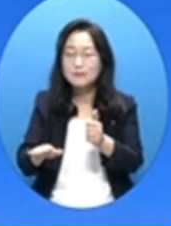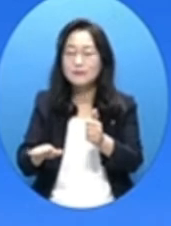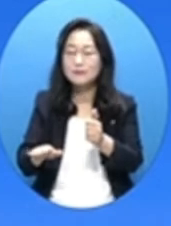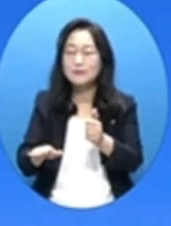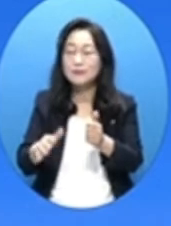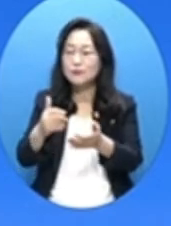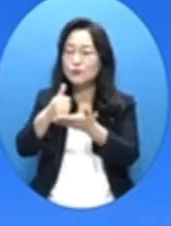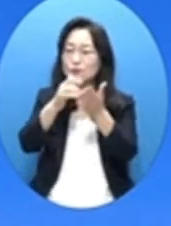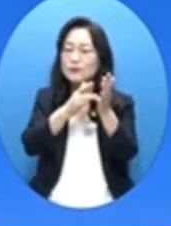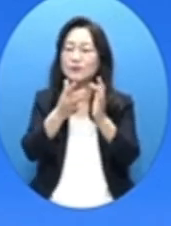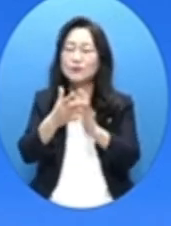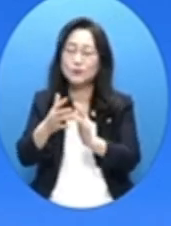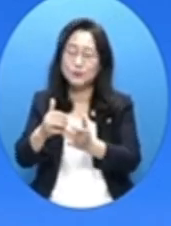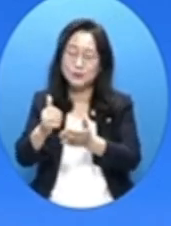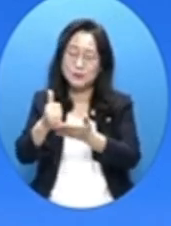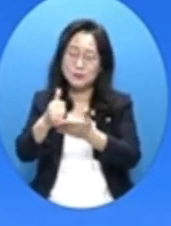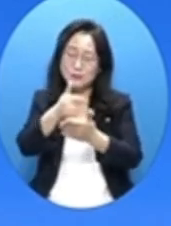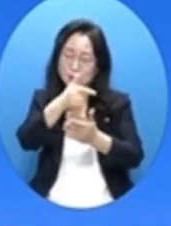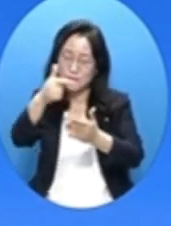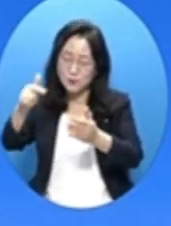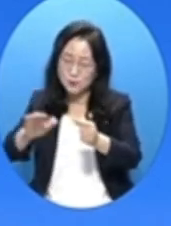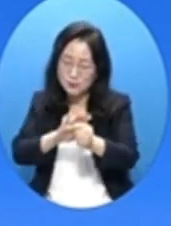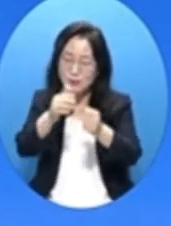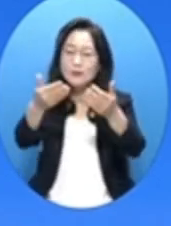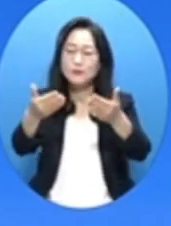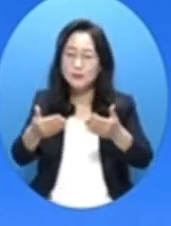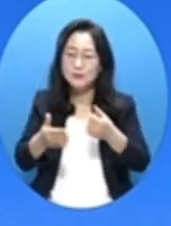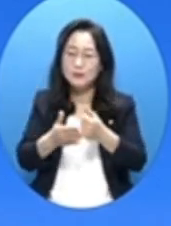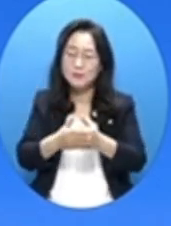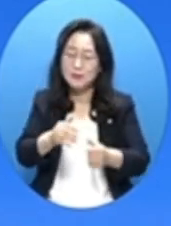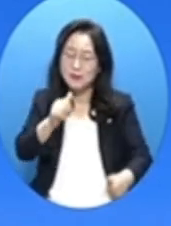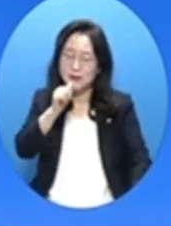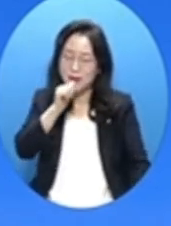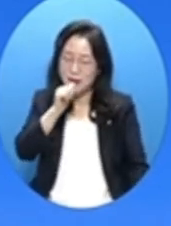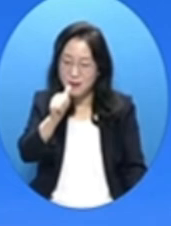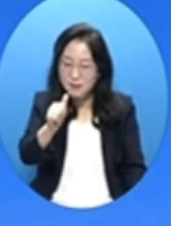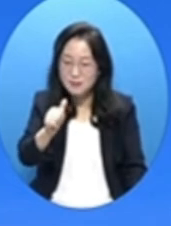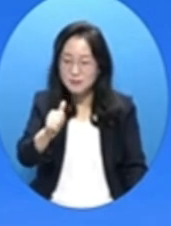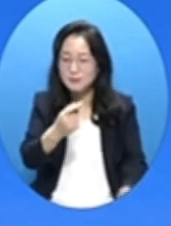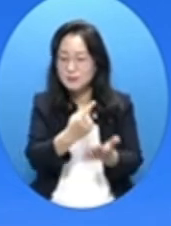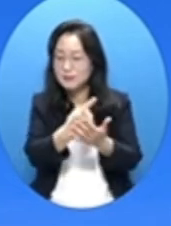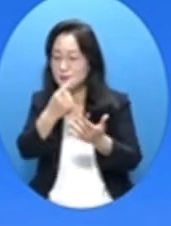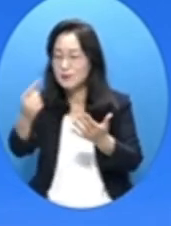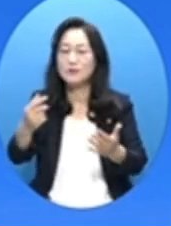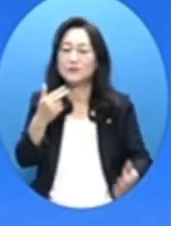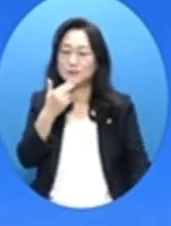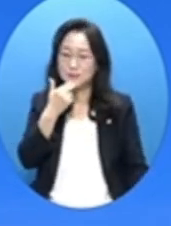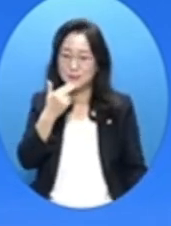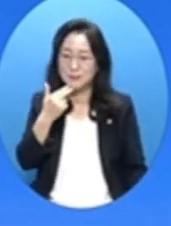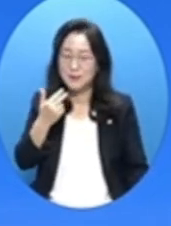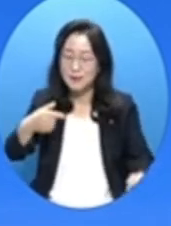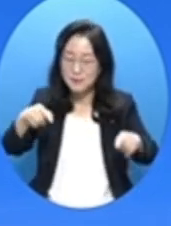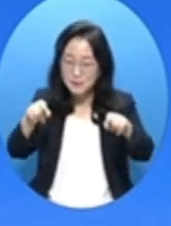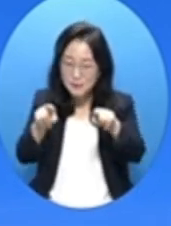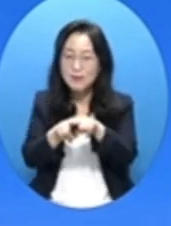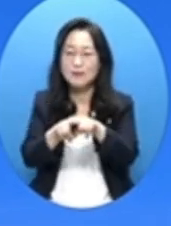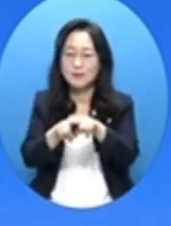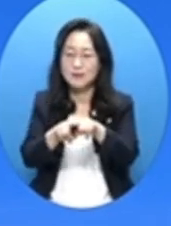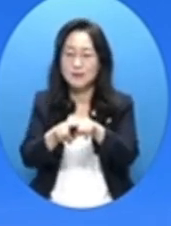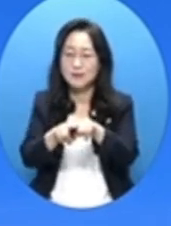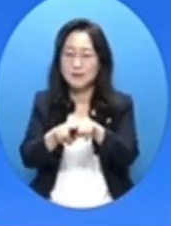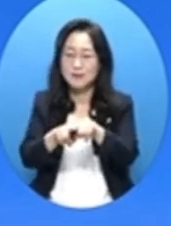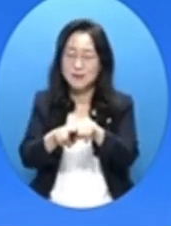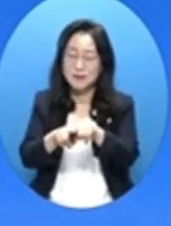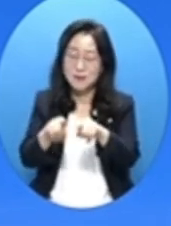우리 주 예수님은 우리를 너무나 사랑하시기 때문에 절대로 우리를 떠나지 아니하시고 우리와 함께 하시고 우리의